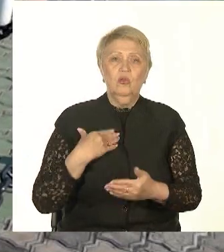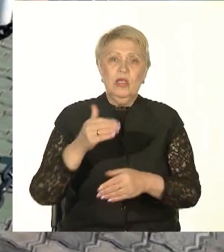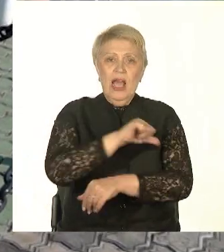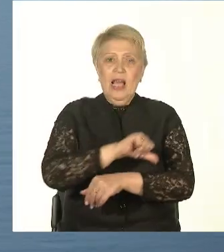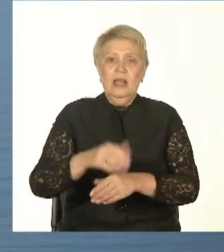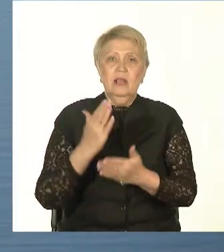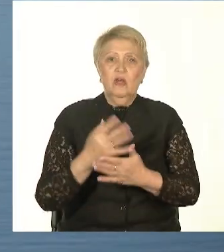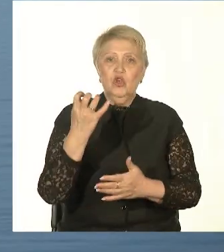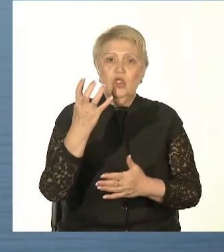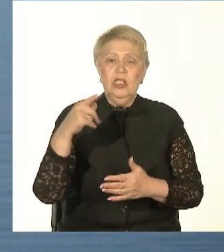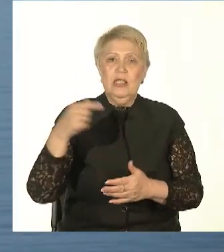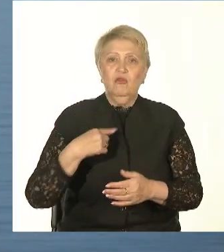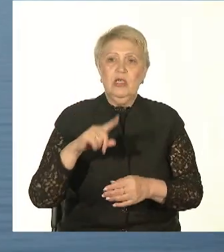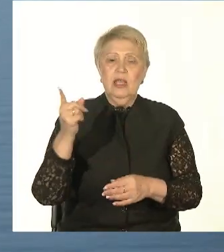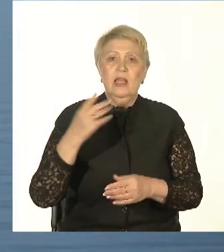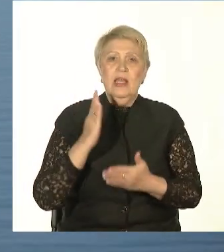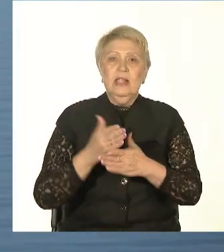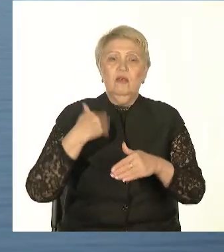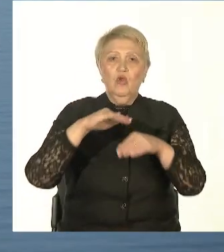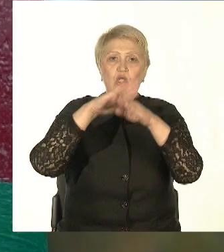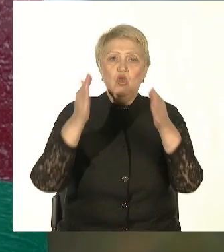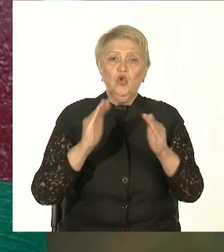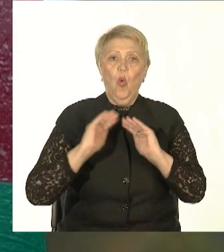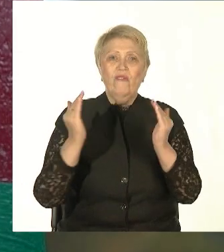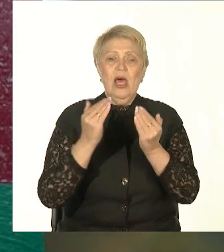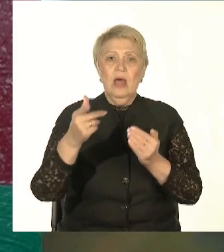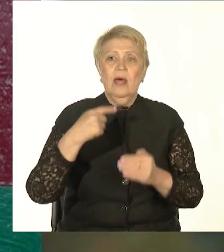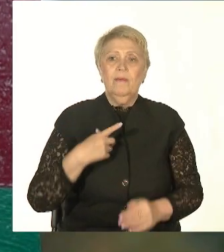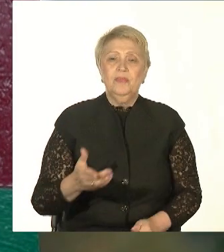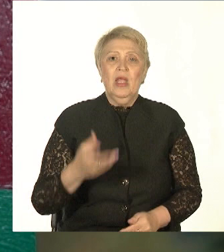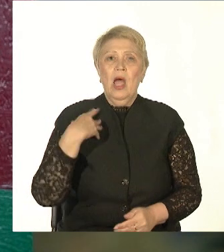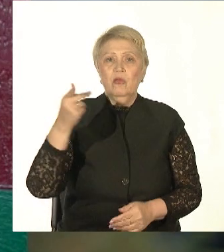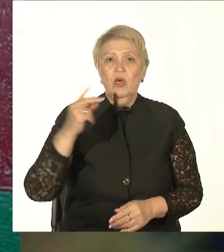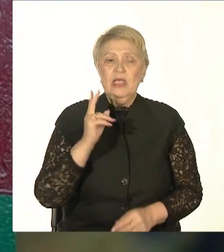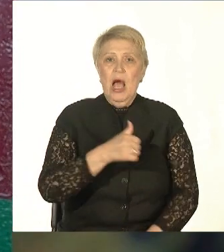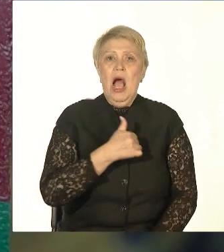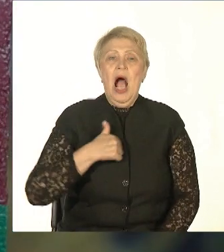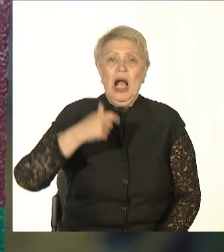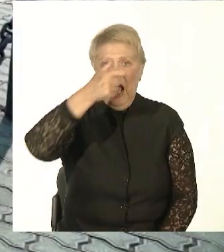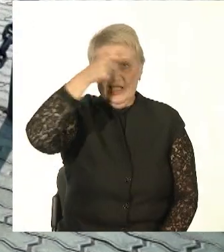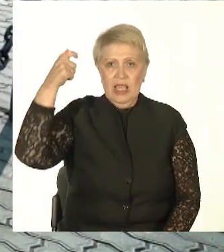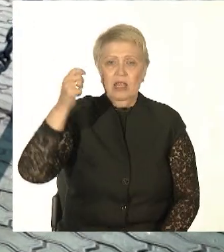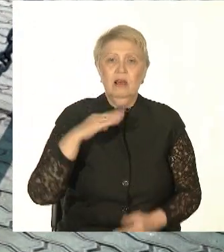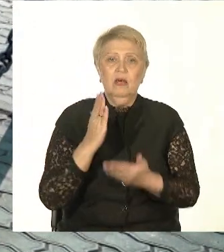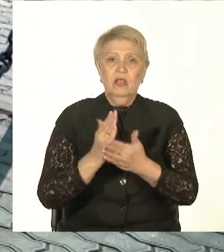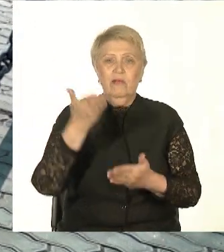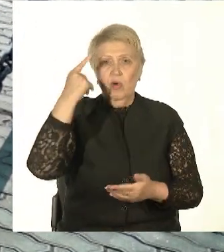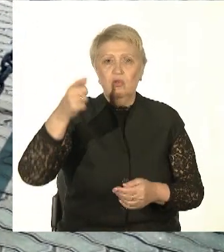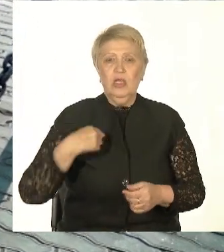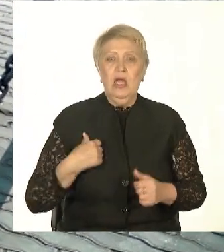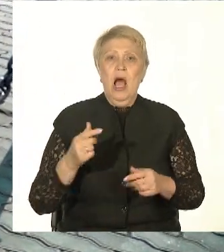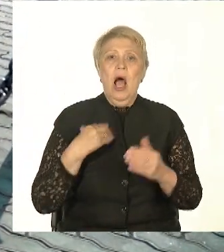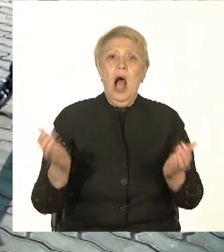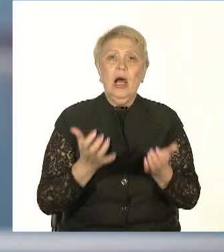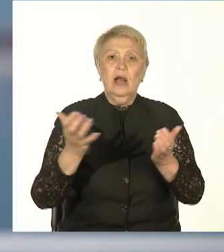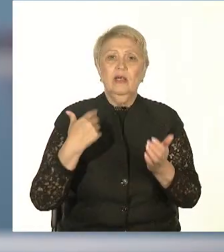400 метрах от часовни воина Виктора на Большом Уссурийском острове. Казаки Уссурийского казачьего округа охраняли этот участок еще 160